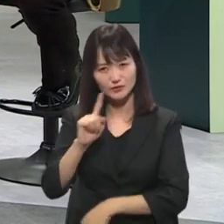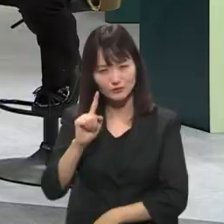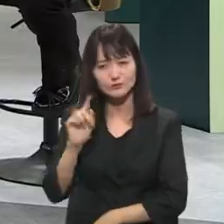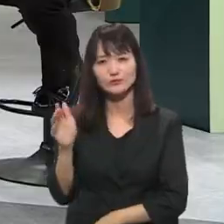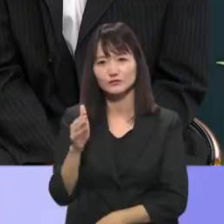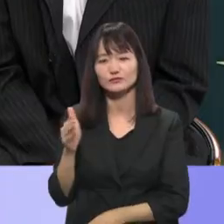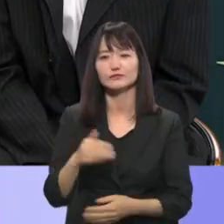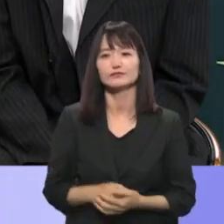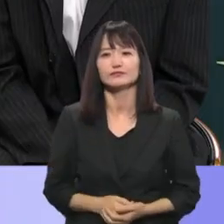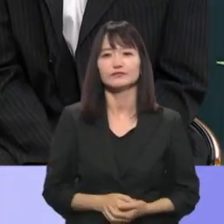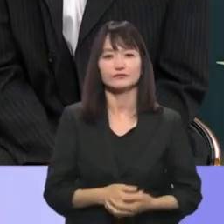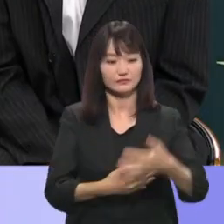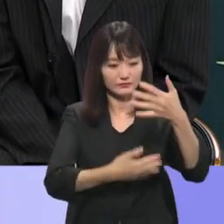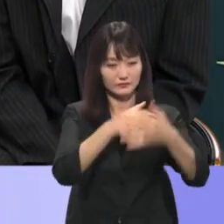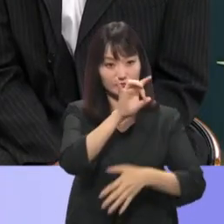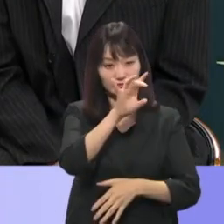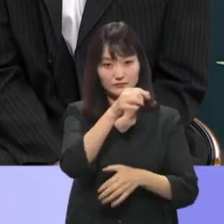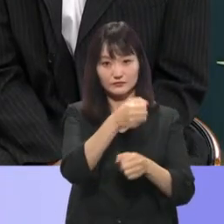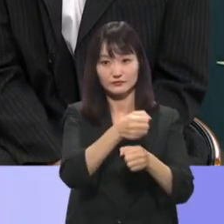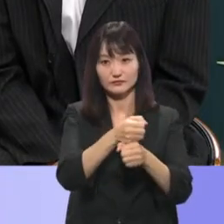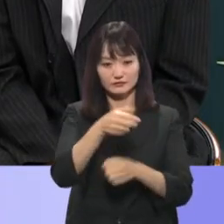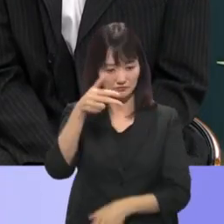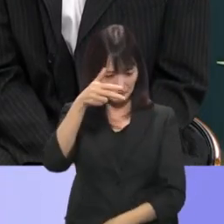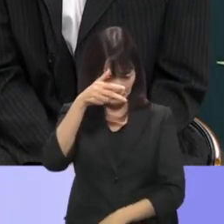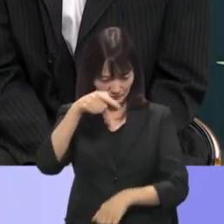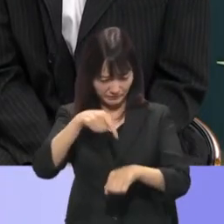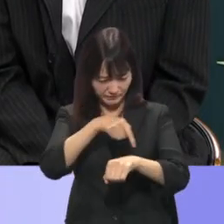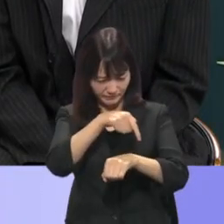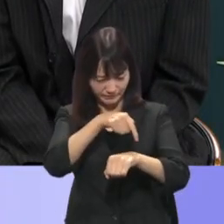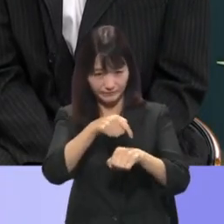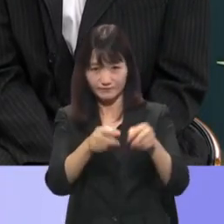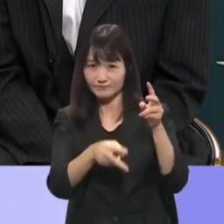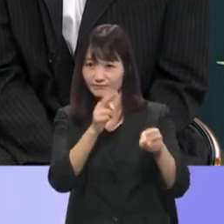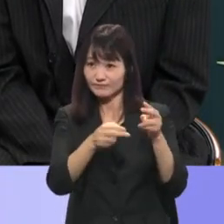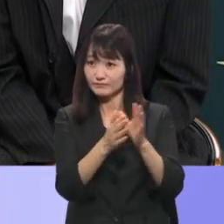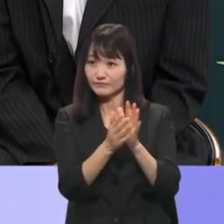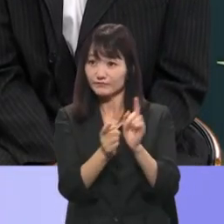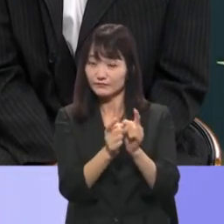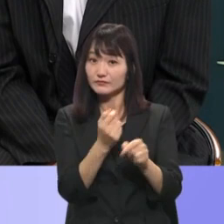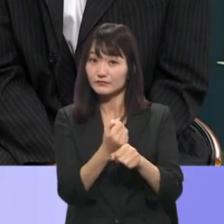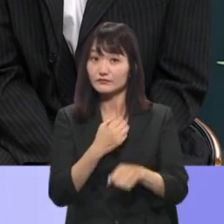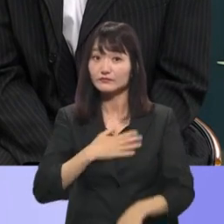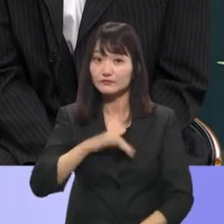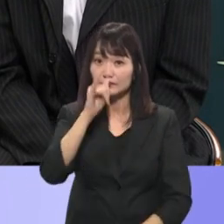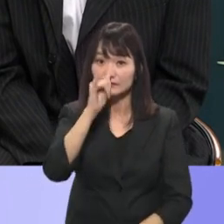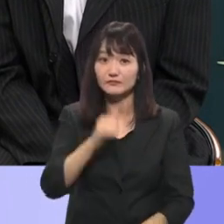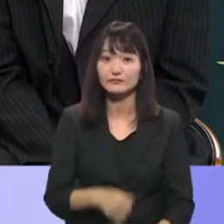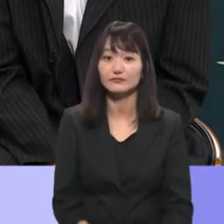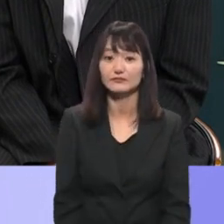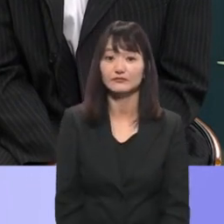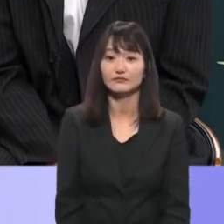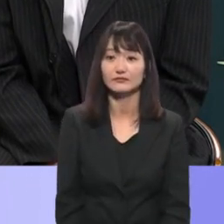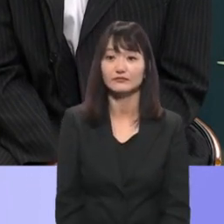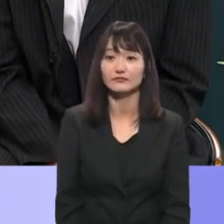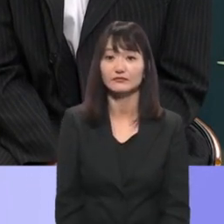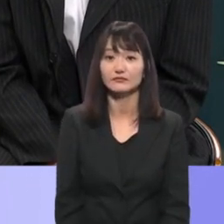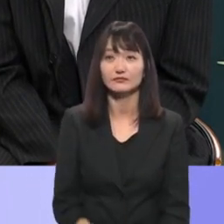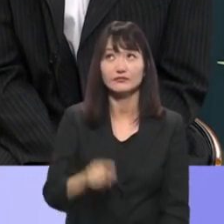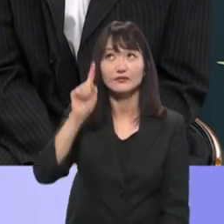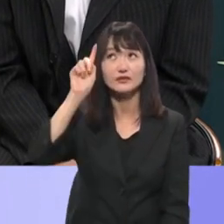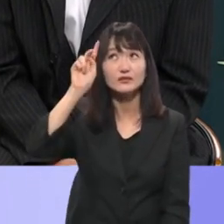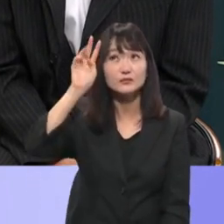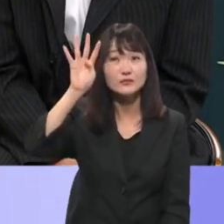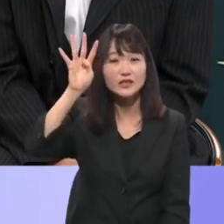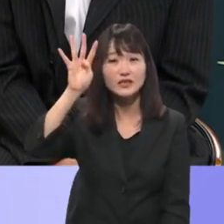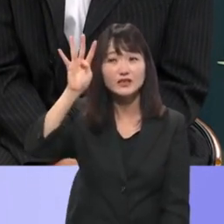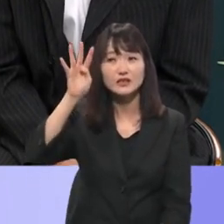하나 만드는데 촬영도 몇 시간 하고 편집도 직접 하신다고 좀 알고 있거든요네 그런 것들 며칠씩 걸려서